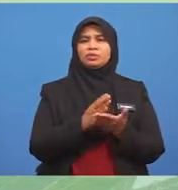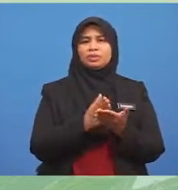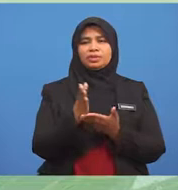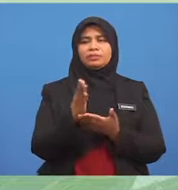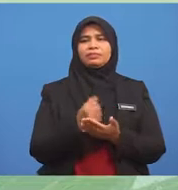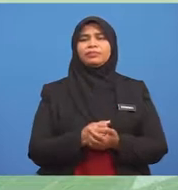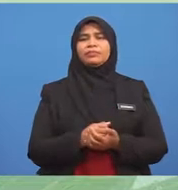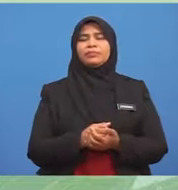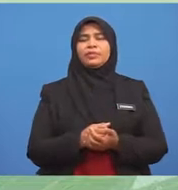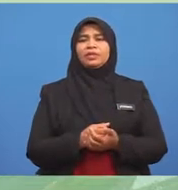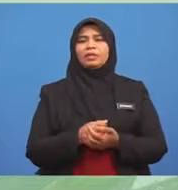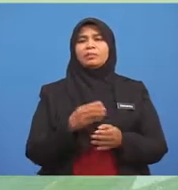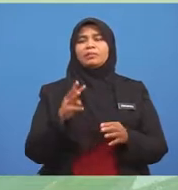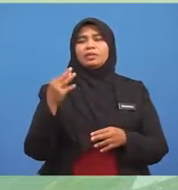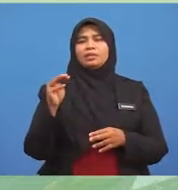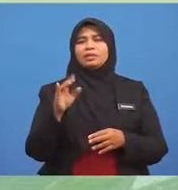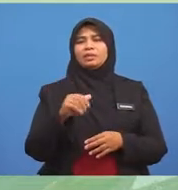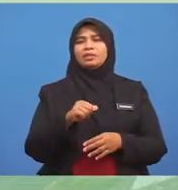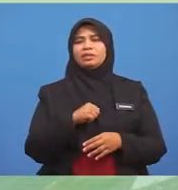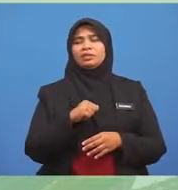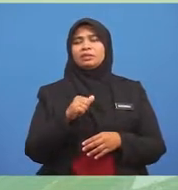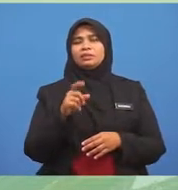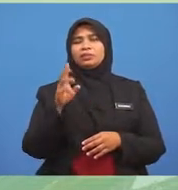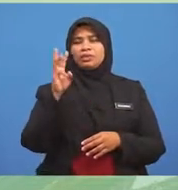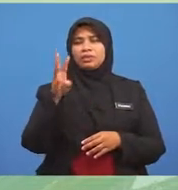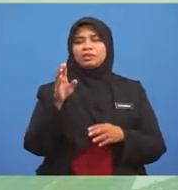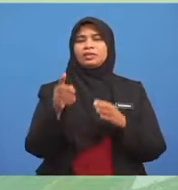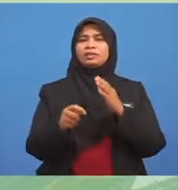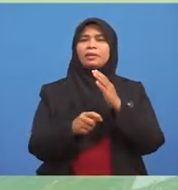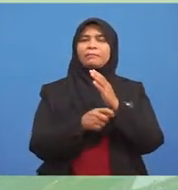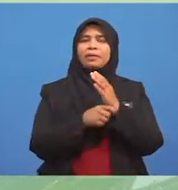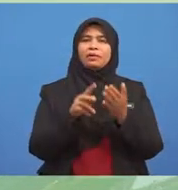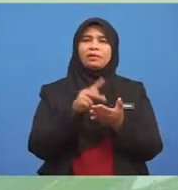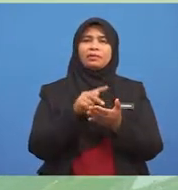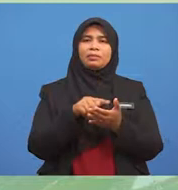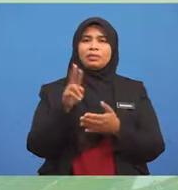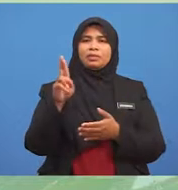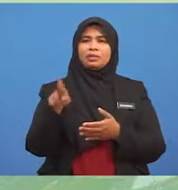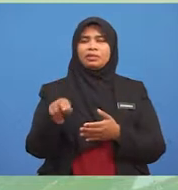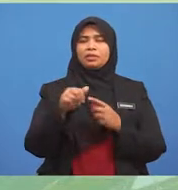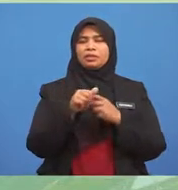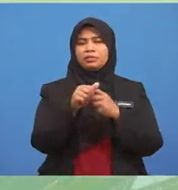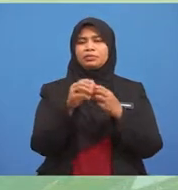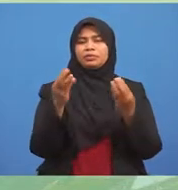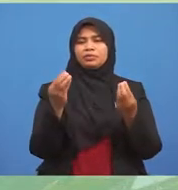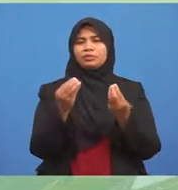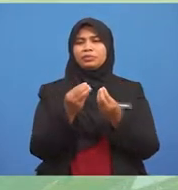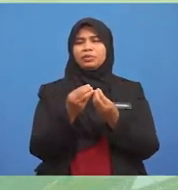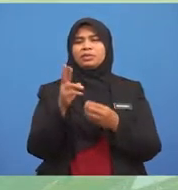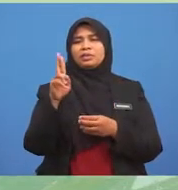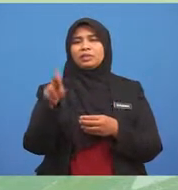individu tersebut wajib menambah bilangan rakaat mengikut jumlah baki rakaat yang